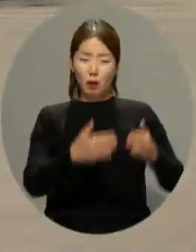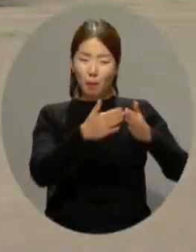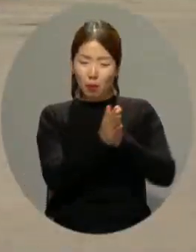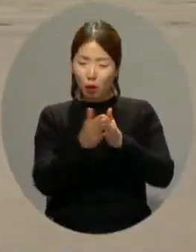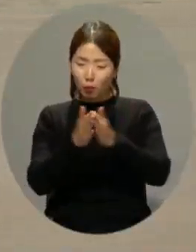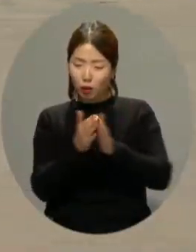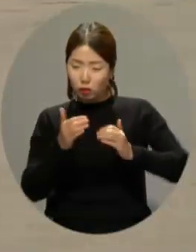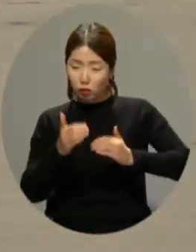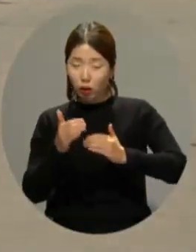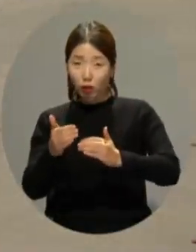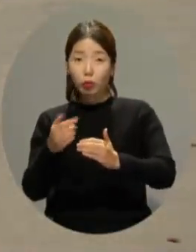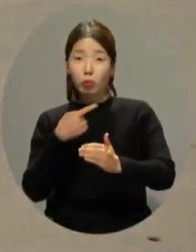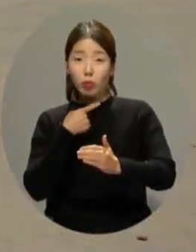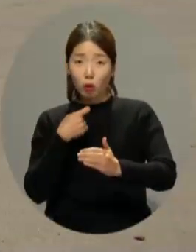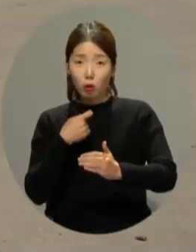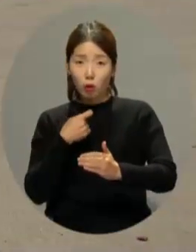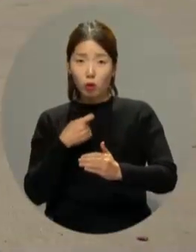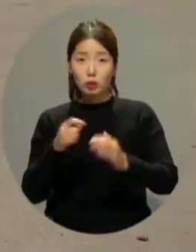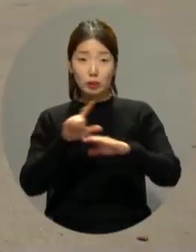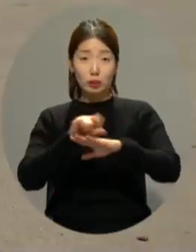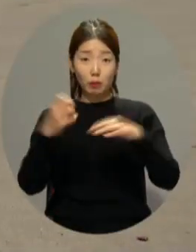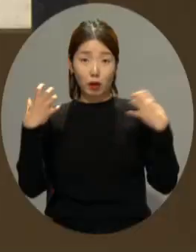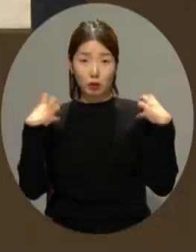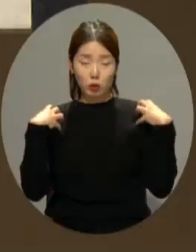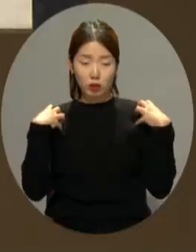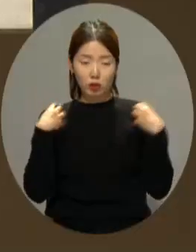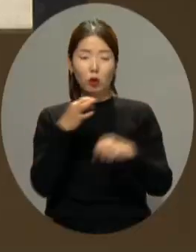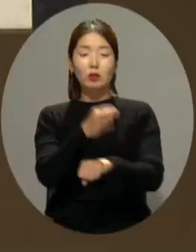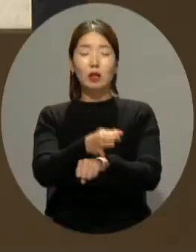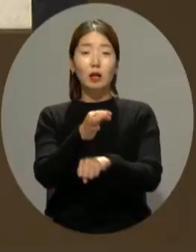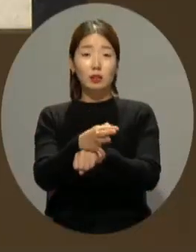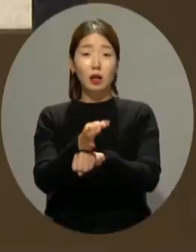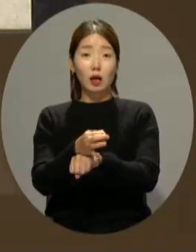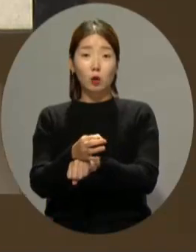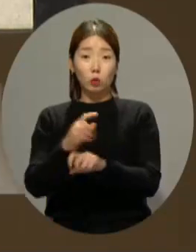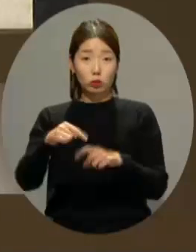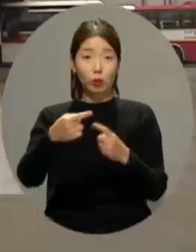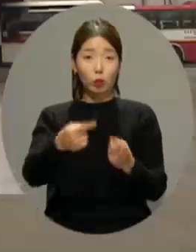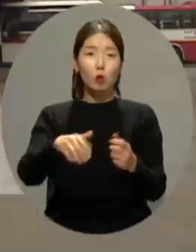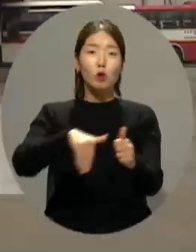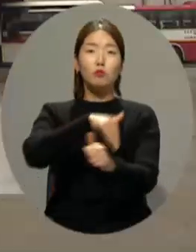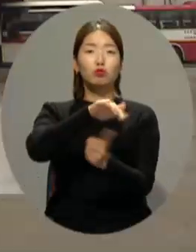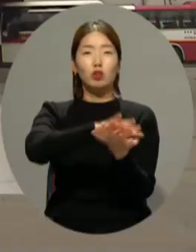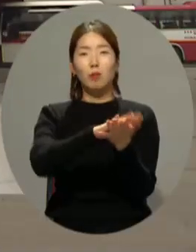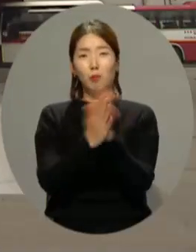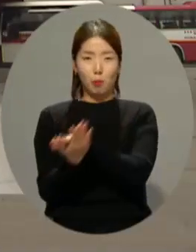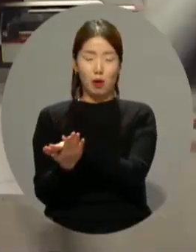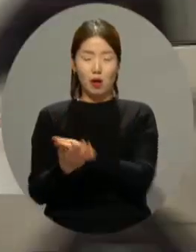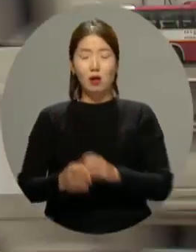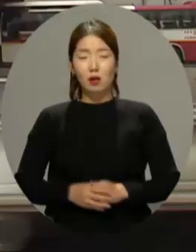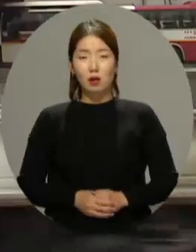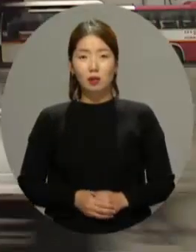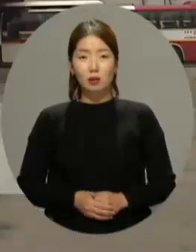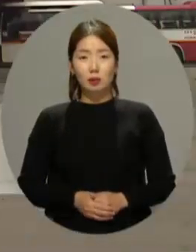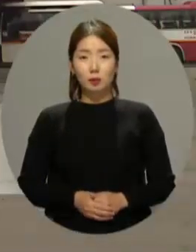폐업 수순을 밟던 터미널 그런데 지자체가 매입하겠다고 나서면서 분위기가 반전됐습니다